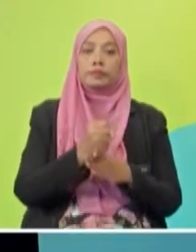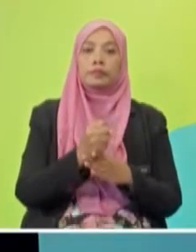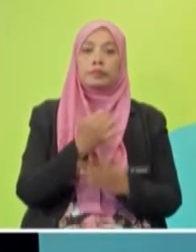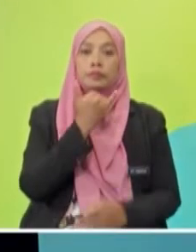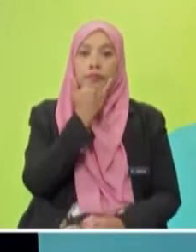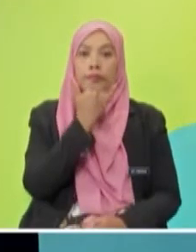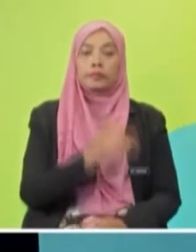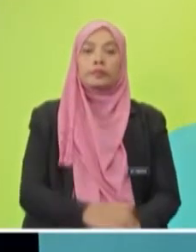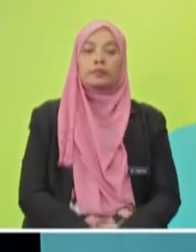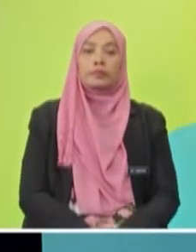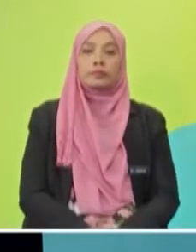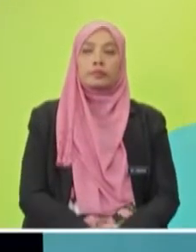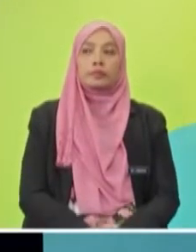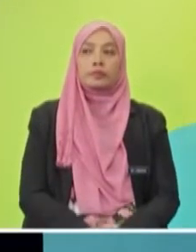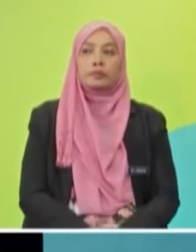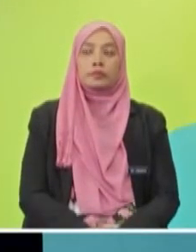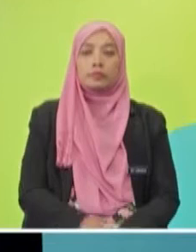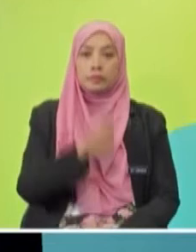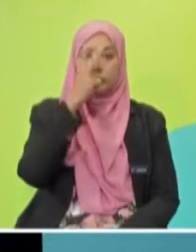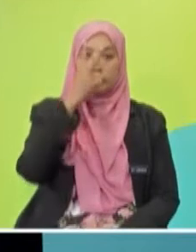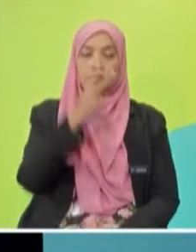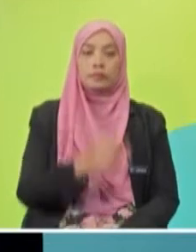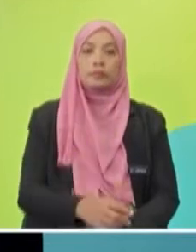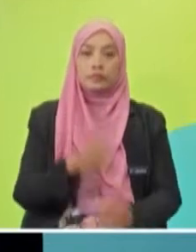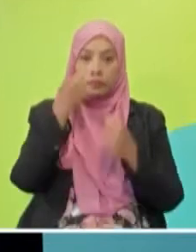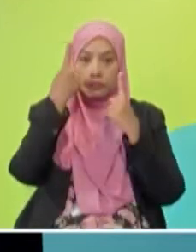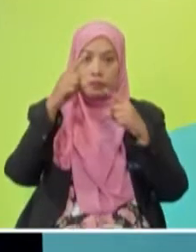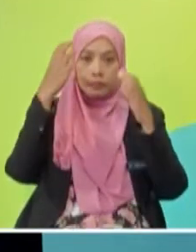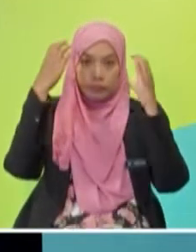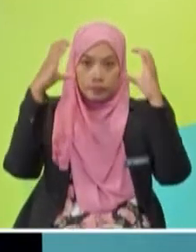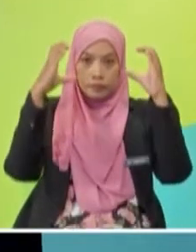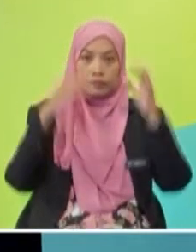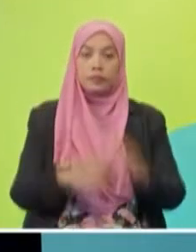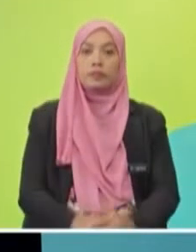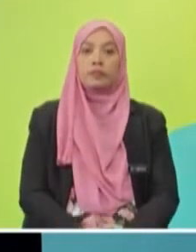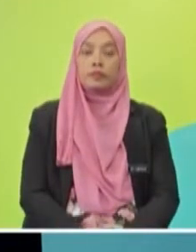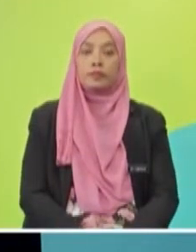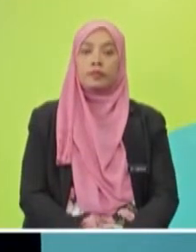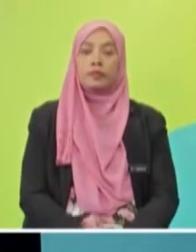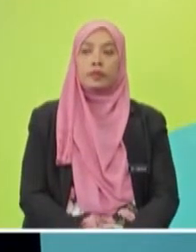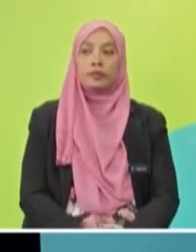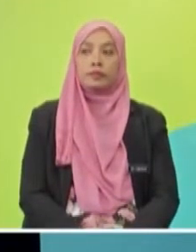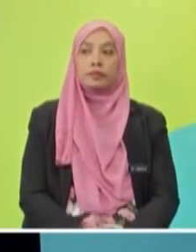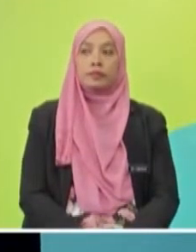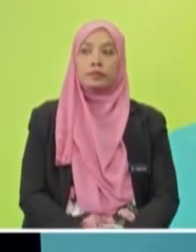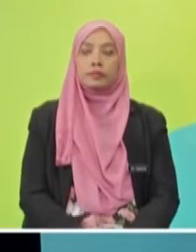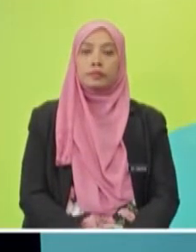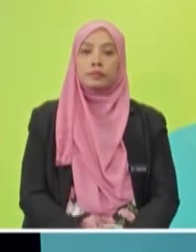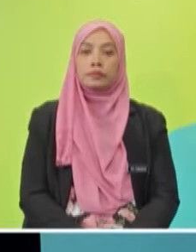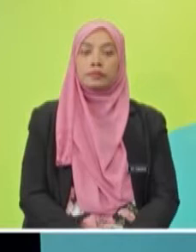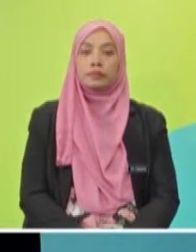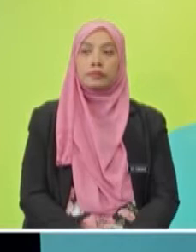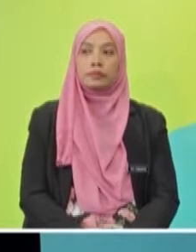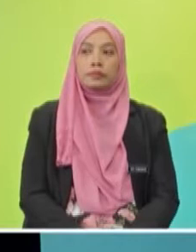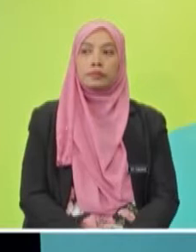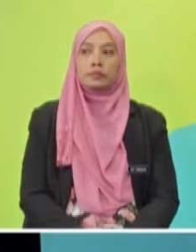9 nisbah 15. Tengok Syah, 59 nisbah 15. Adakah dia setara? Nek kata setara tadi. Kita cuba darab dengan 3. Dapat tak